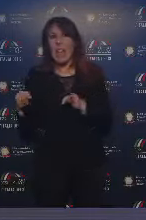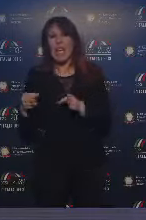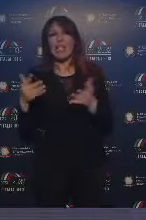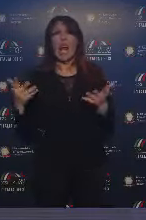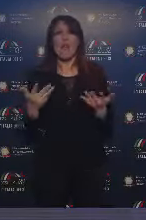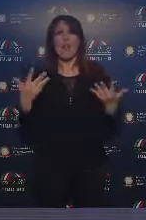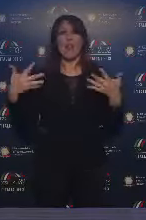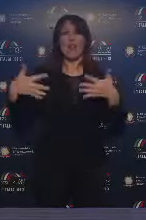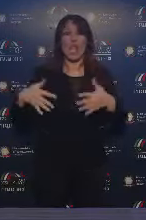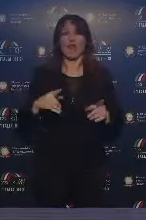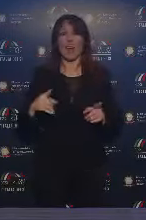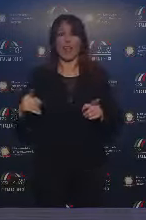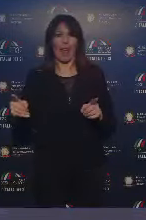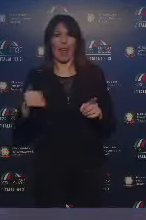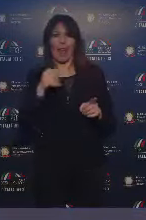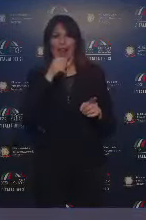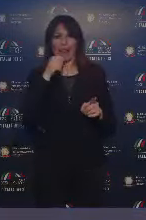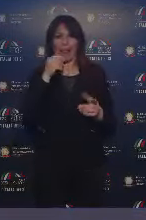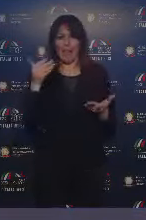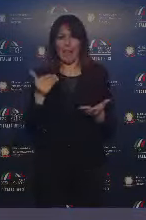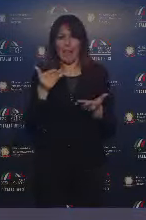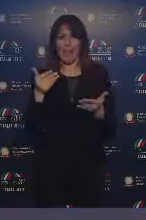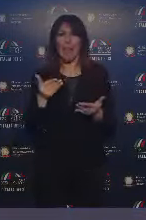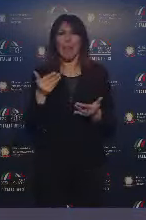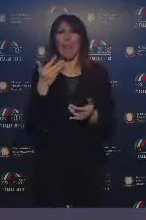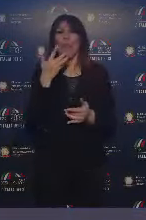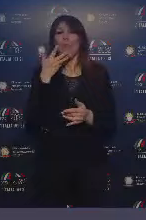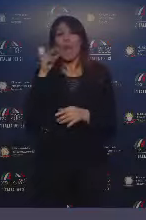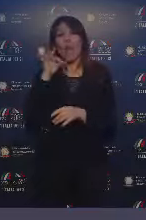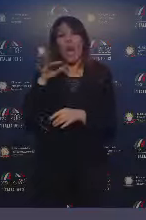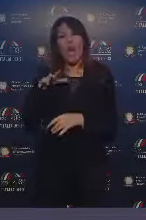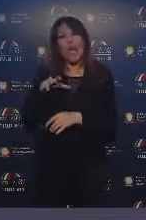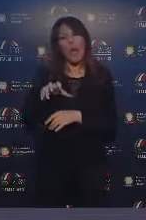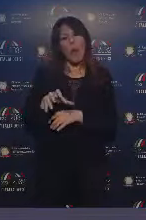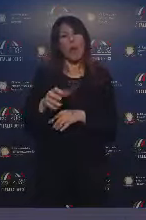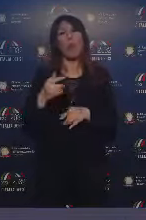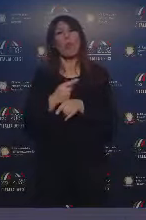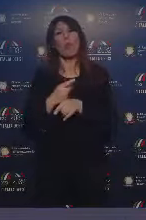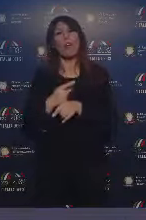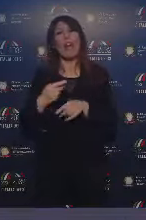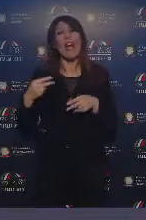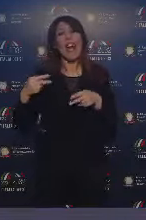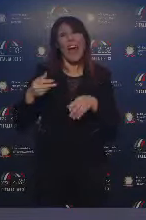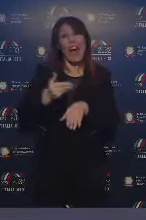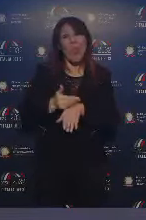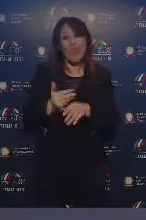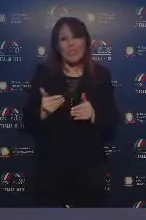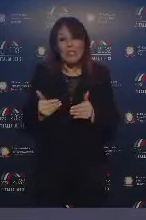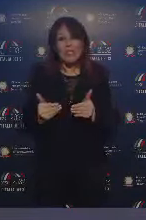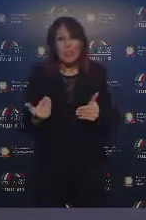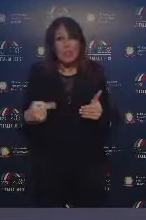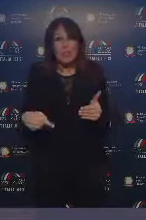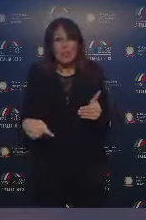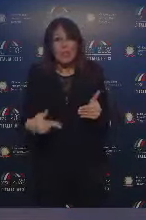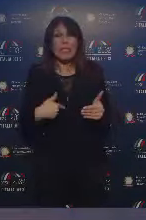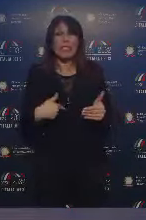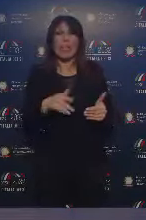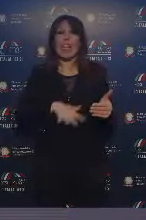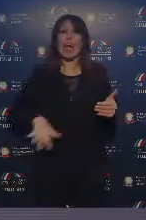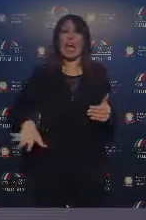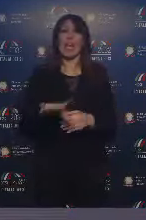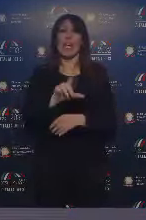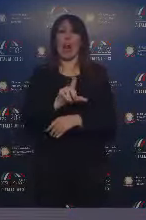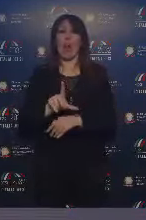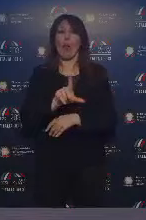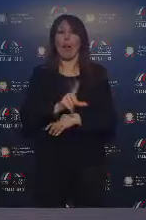decennale per recuperare qualche anno di ritardo soprattutto in una terra come la Lucania che avendo meno di